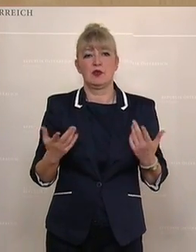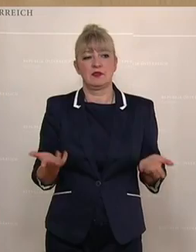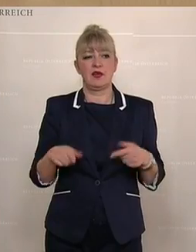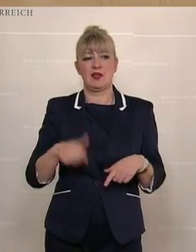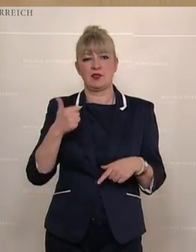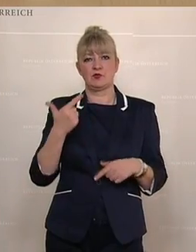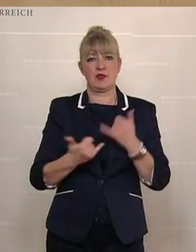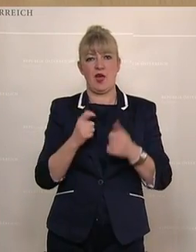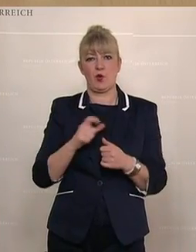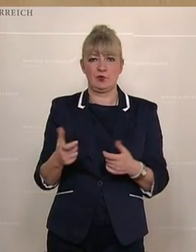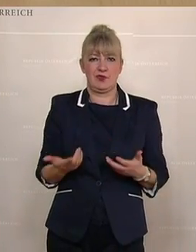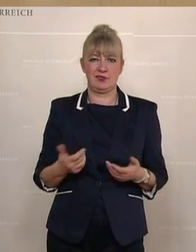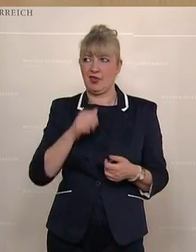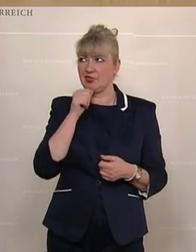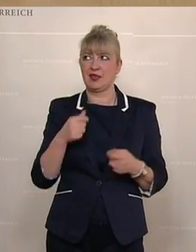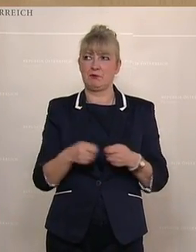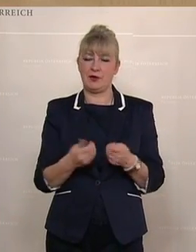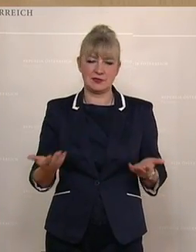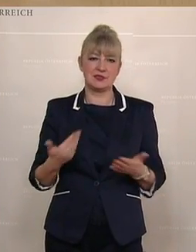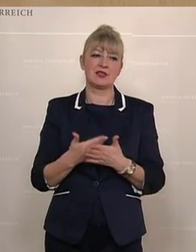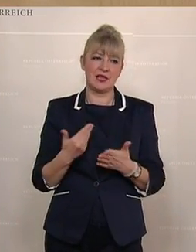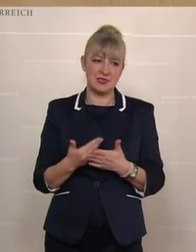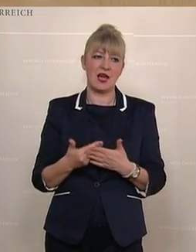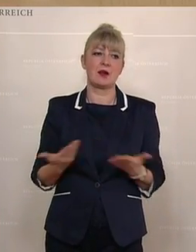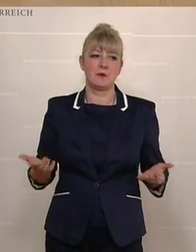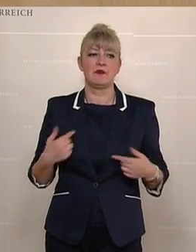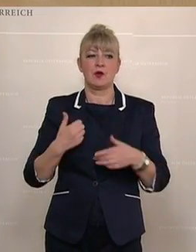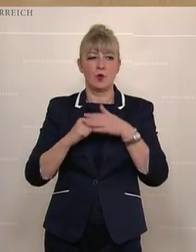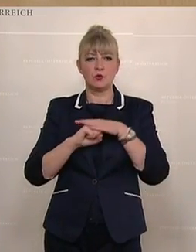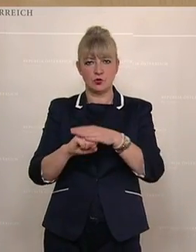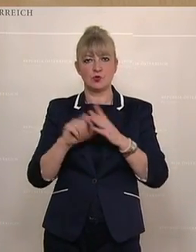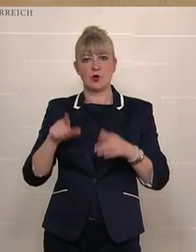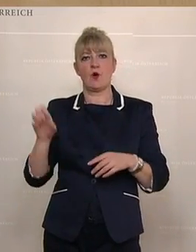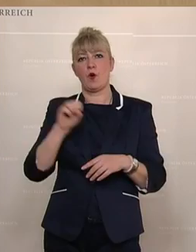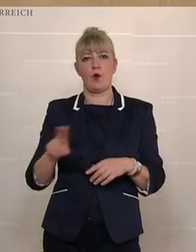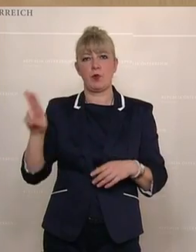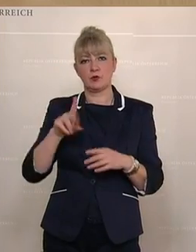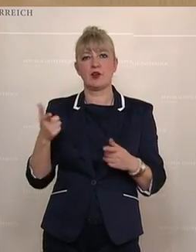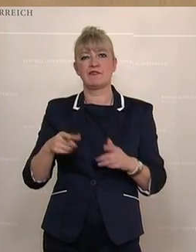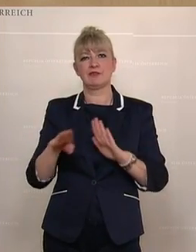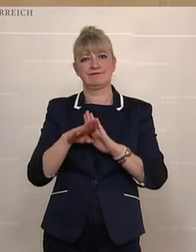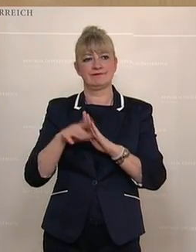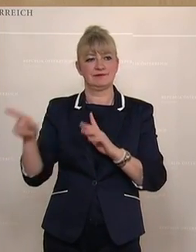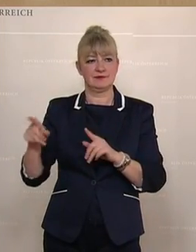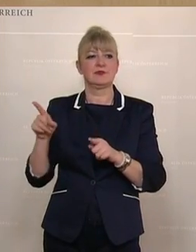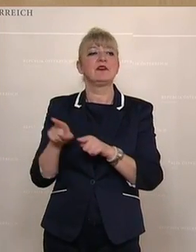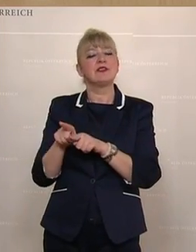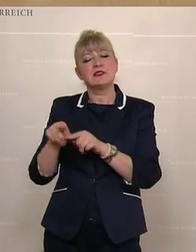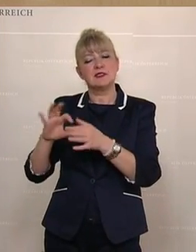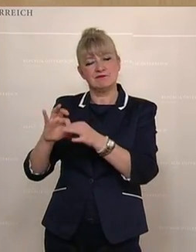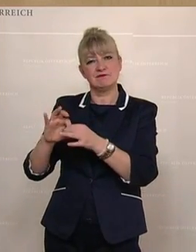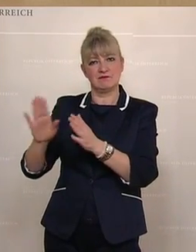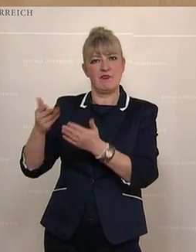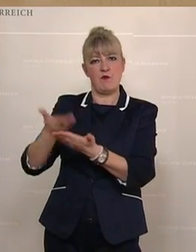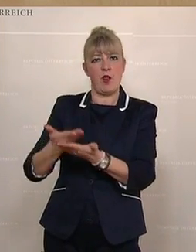im 21. Jahrhundert nicht die Antwort sein. Und genau deshalb unterstützen wir auch die Europäische Union mit der Vorlage des DSA, weil genau